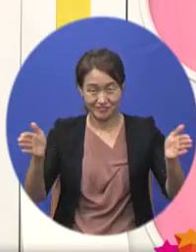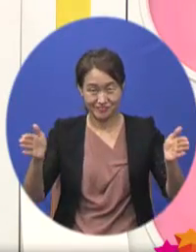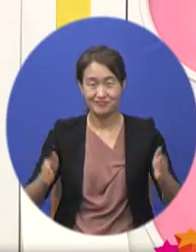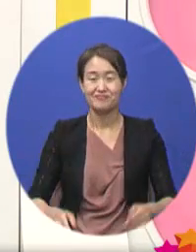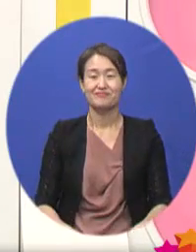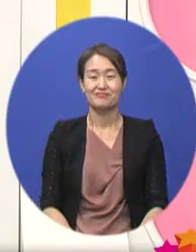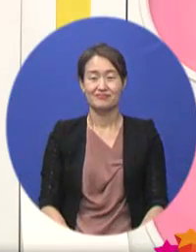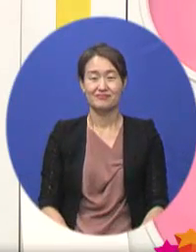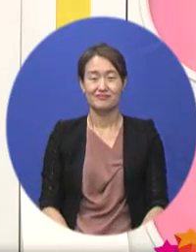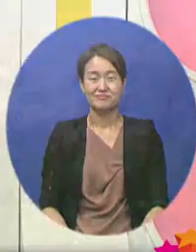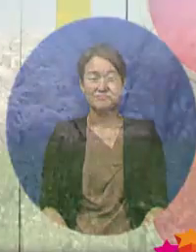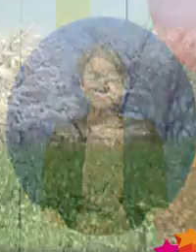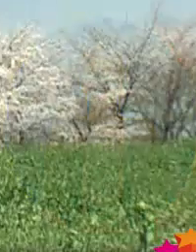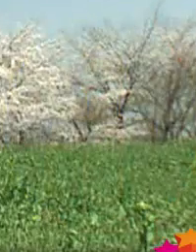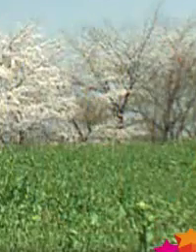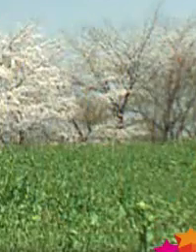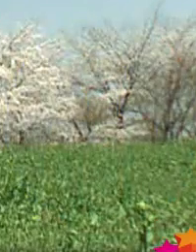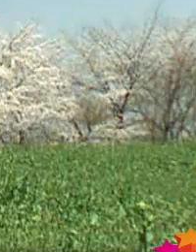들어볼까요?